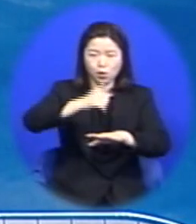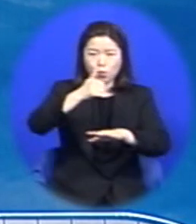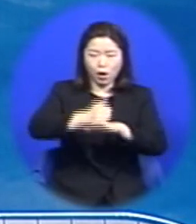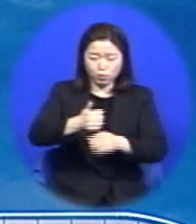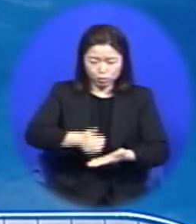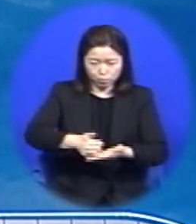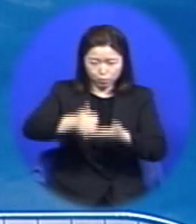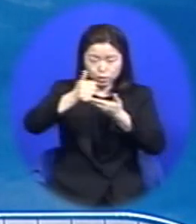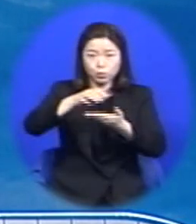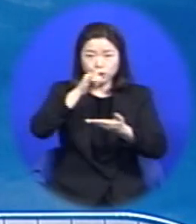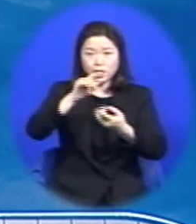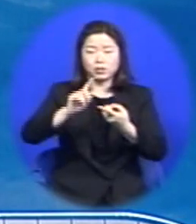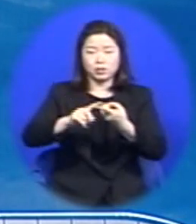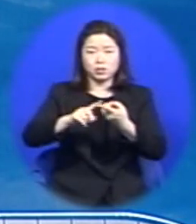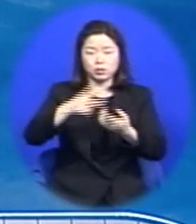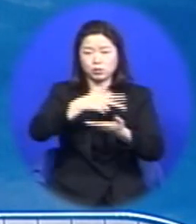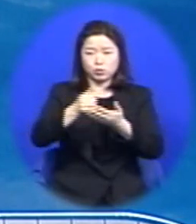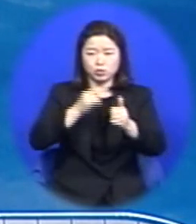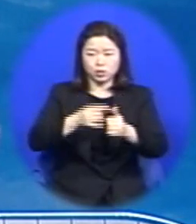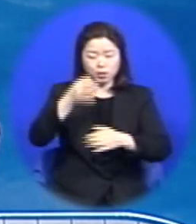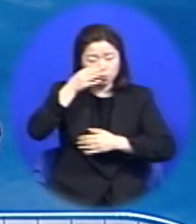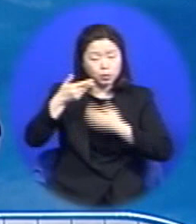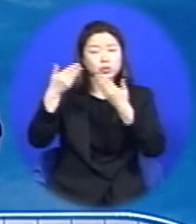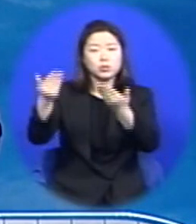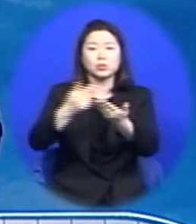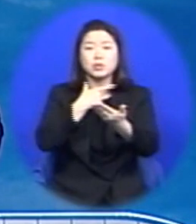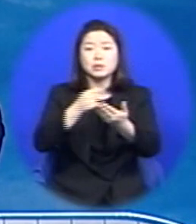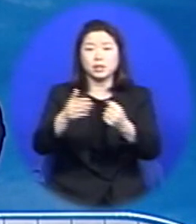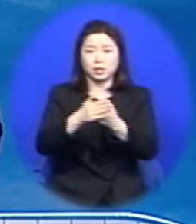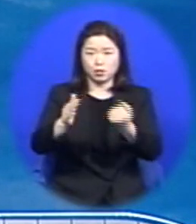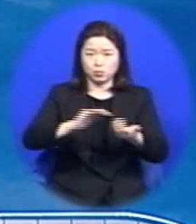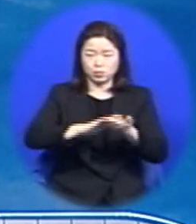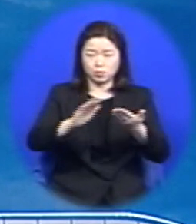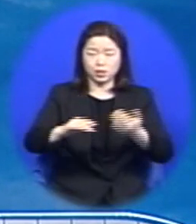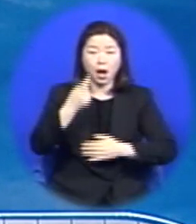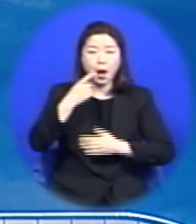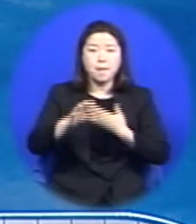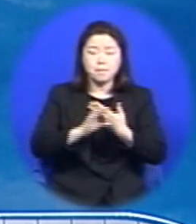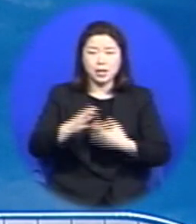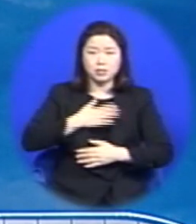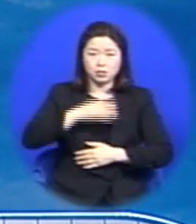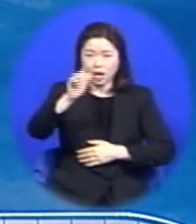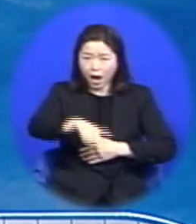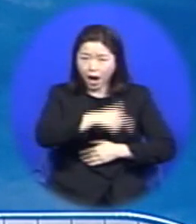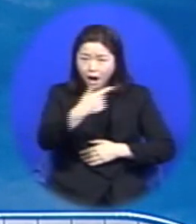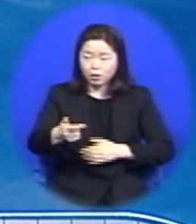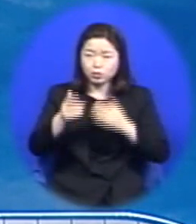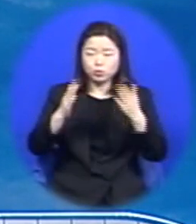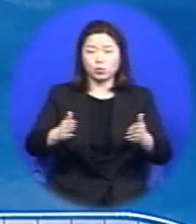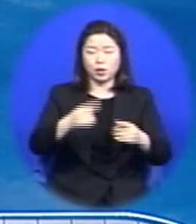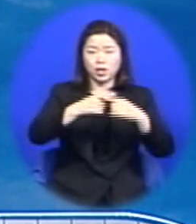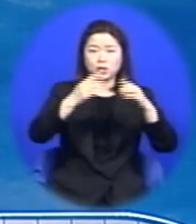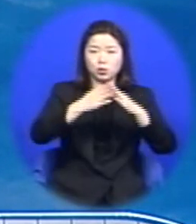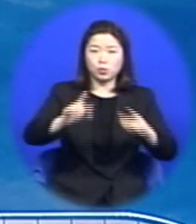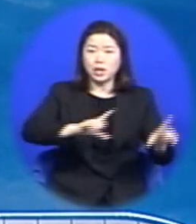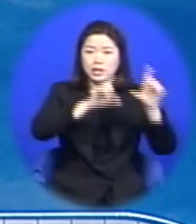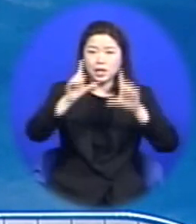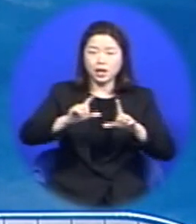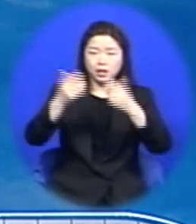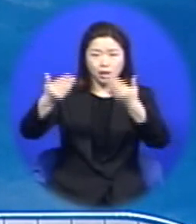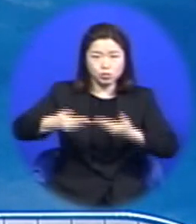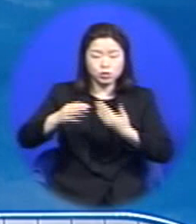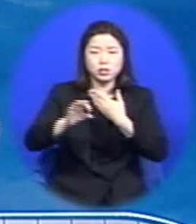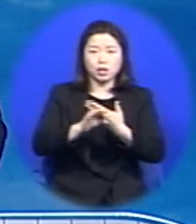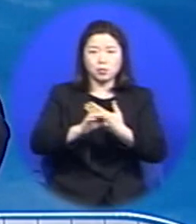것을 주님께 보여드리고 싶기 때문입니다. 만약 저를 하루 동안 교회에 살게 해준다면